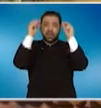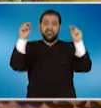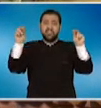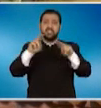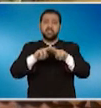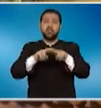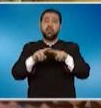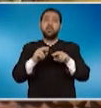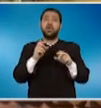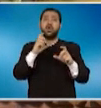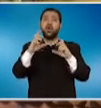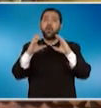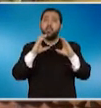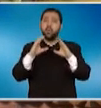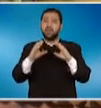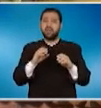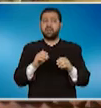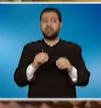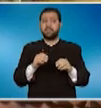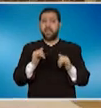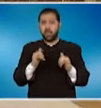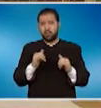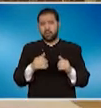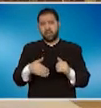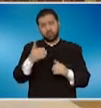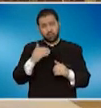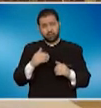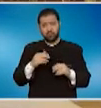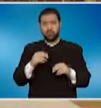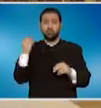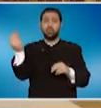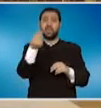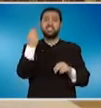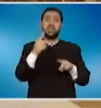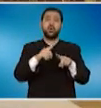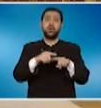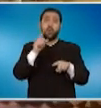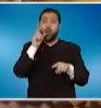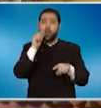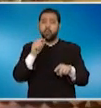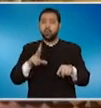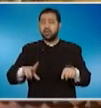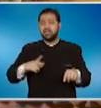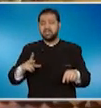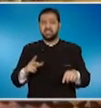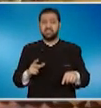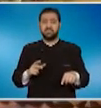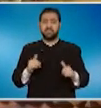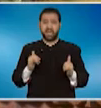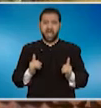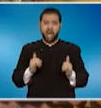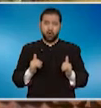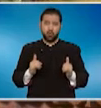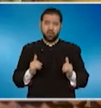comunică, reluând acum, sigur, pentru cei care ne urmăresc, Dumnezeu cu omul? Sunt